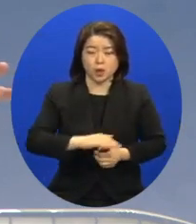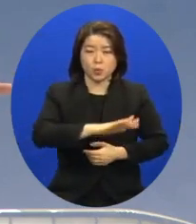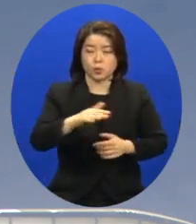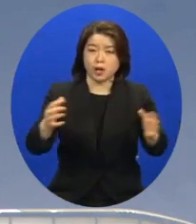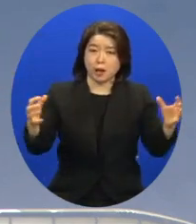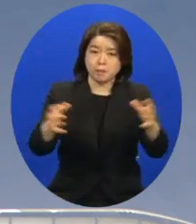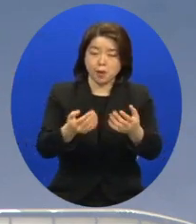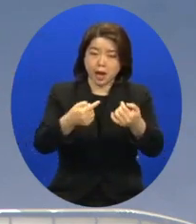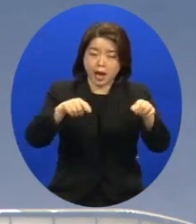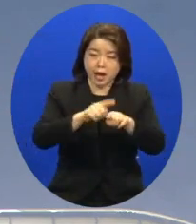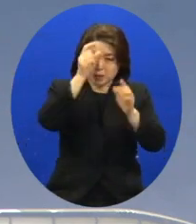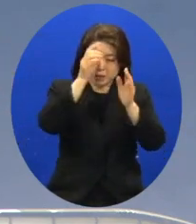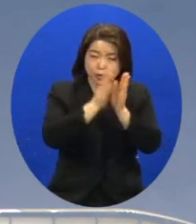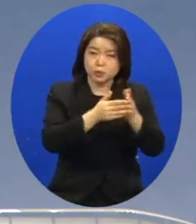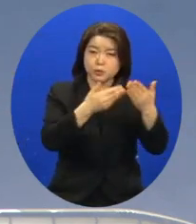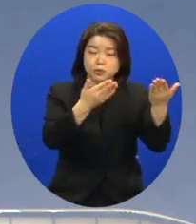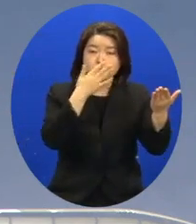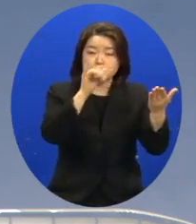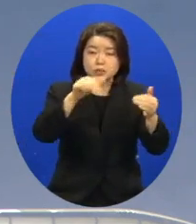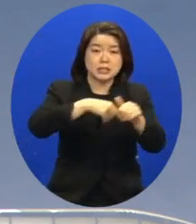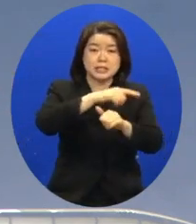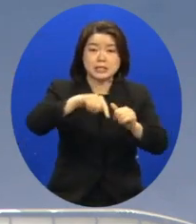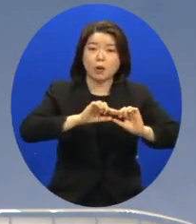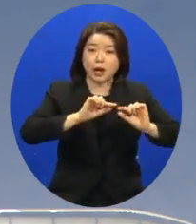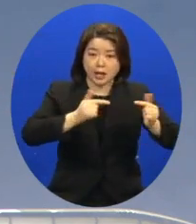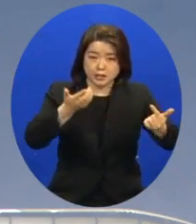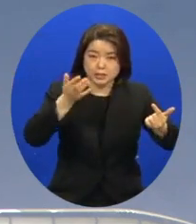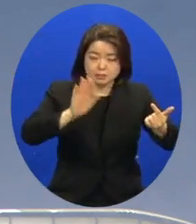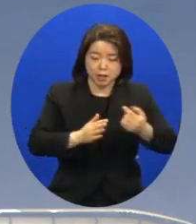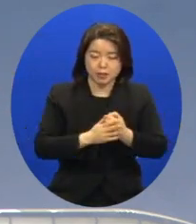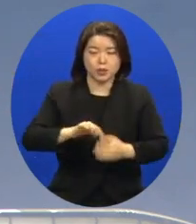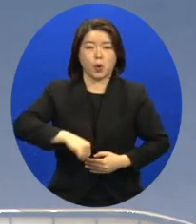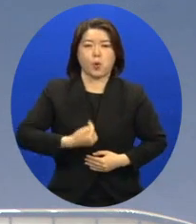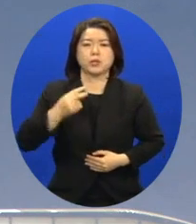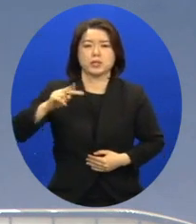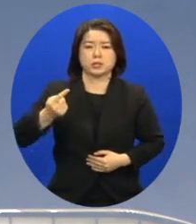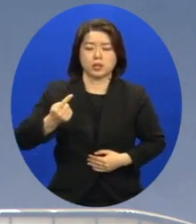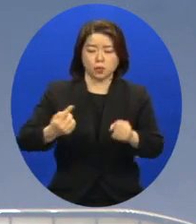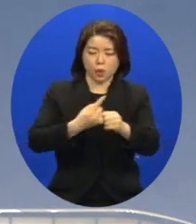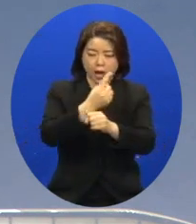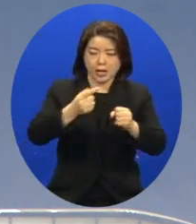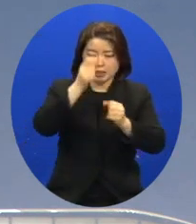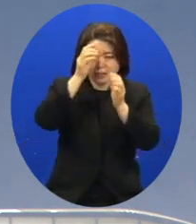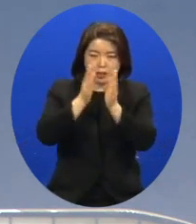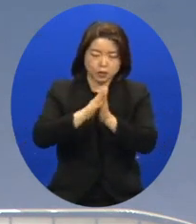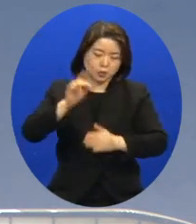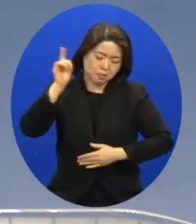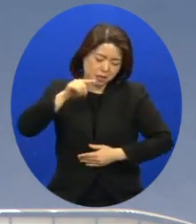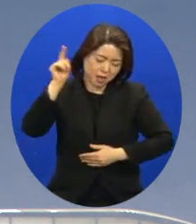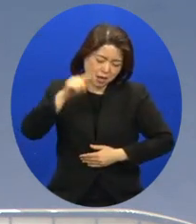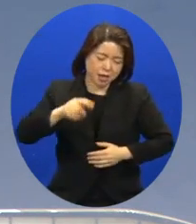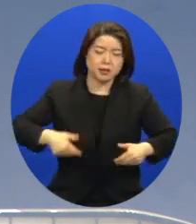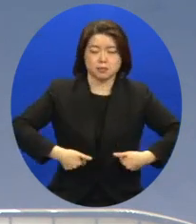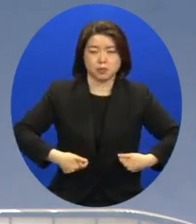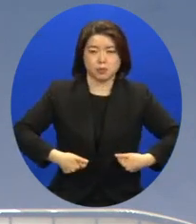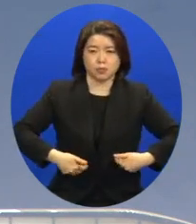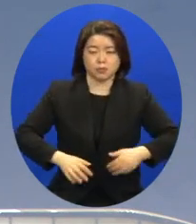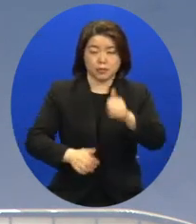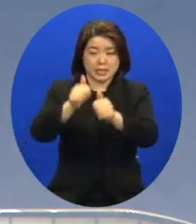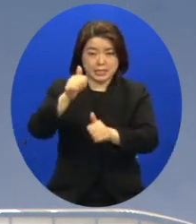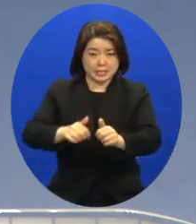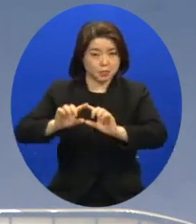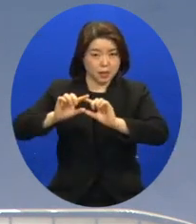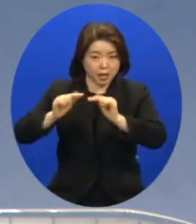기도할 수 있는 상황이 아니지만 혼자서라도 1시간 기도, 매일 해야 합니다. 시험에 들지